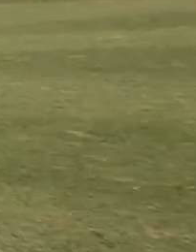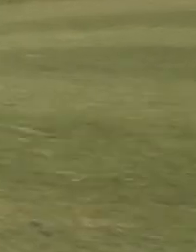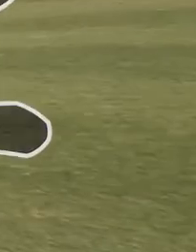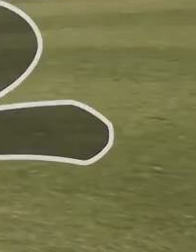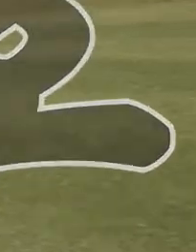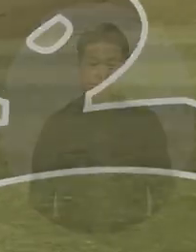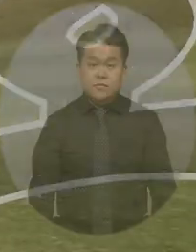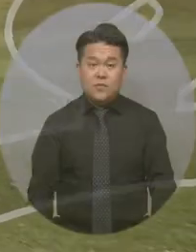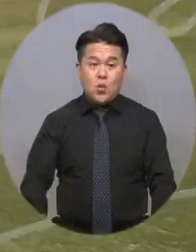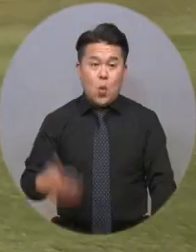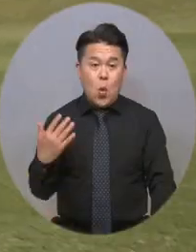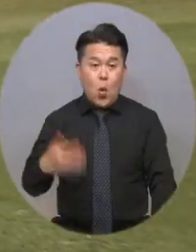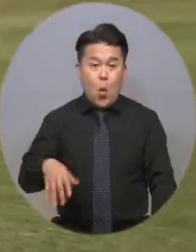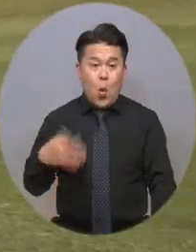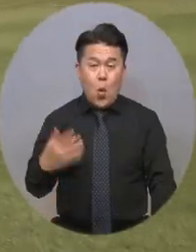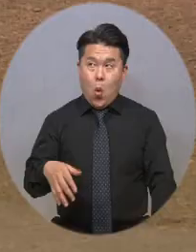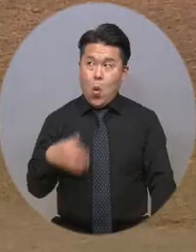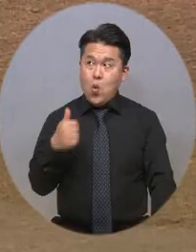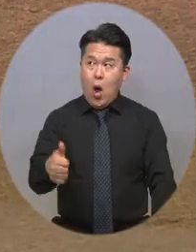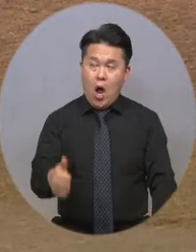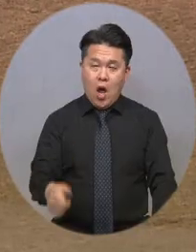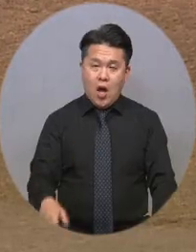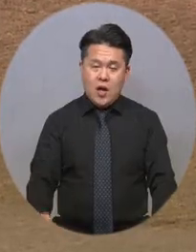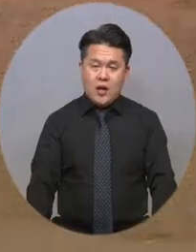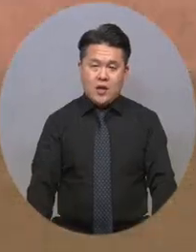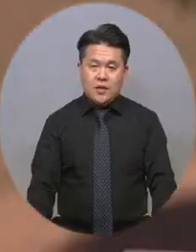오, 굿샷. 좋다.